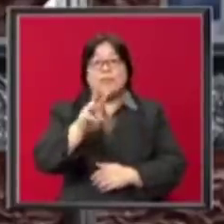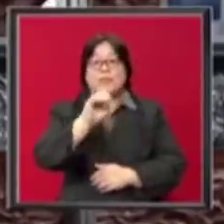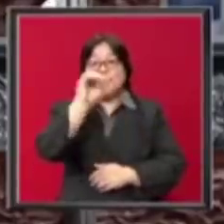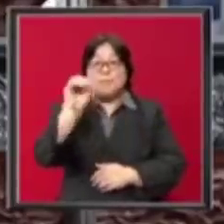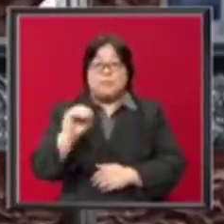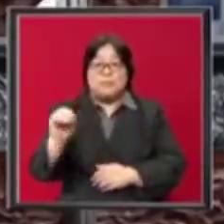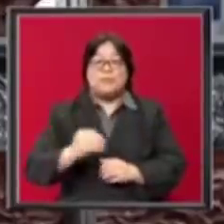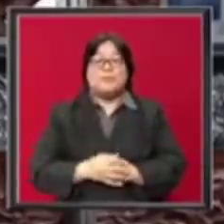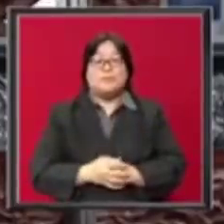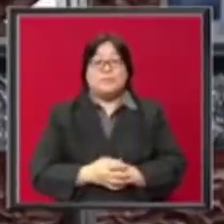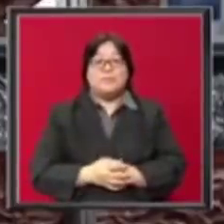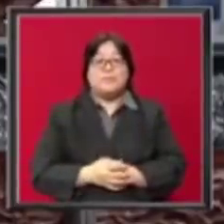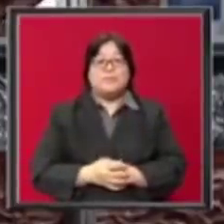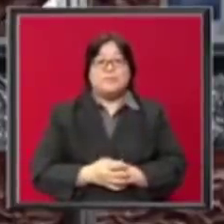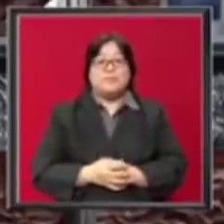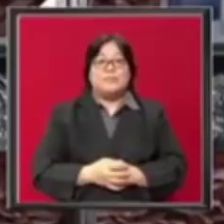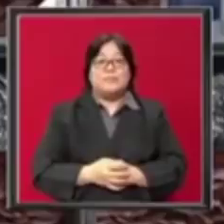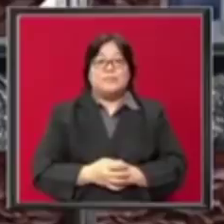5.6%.